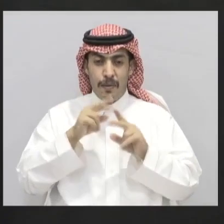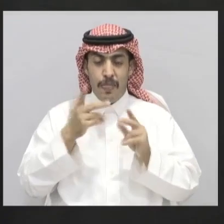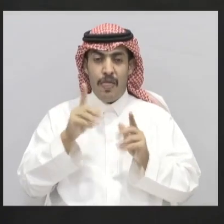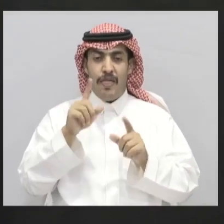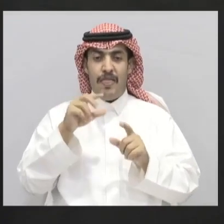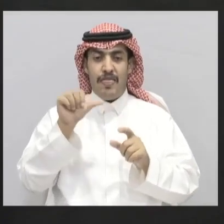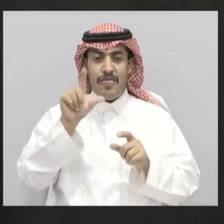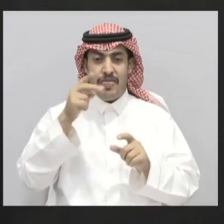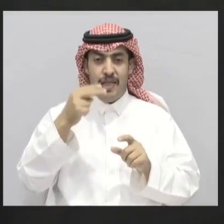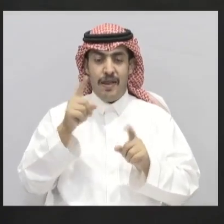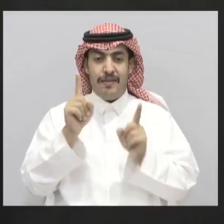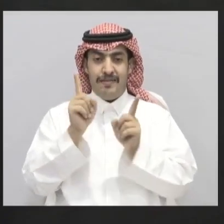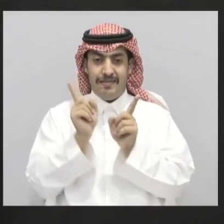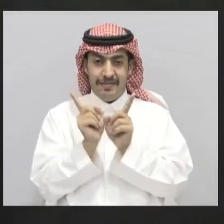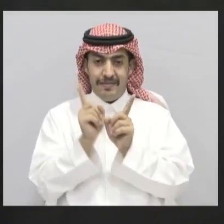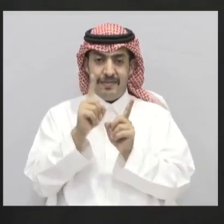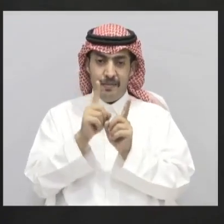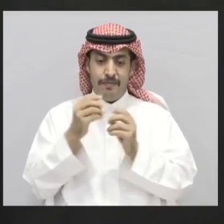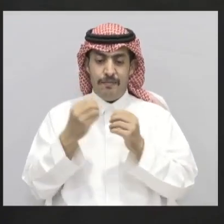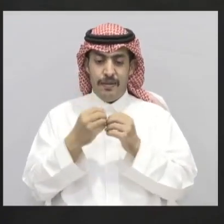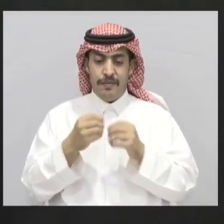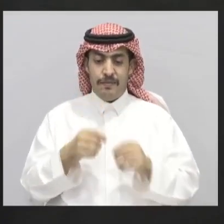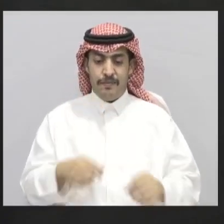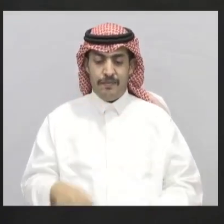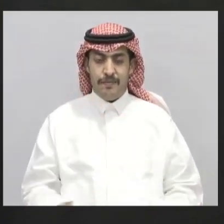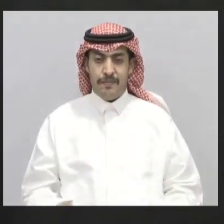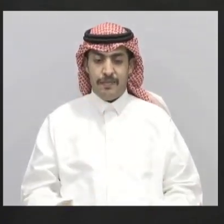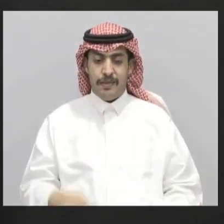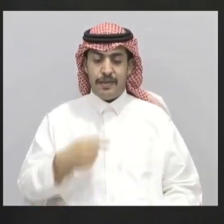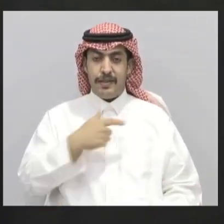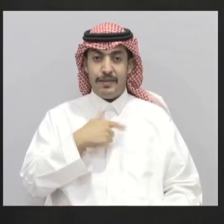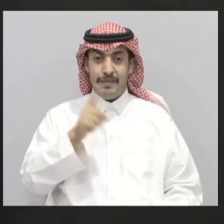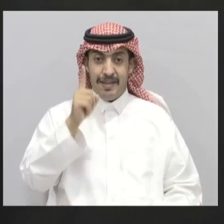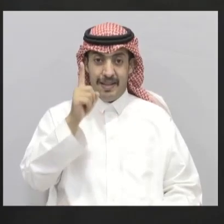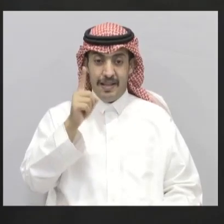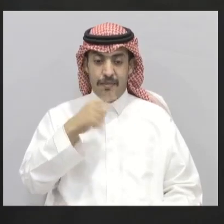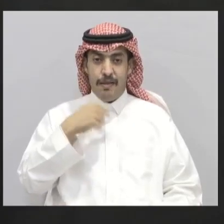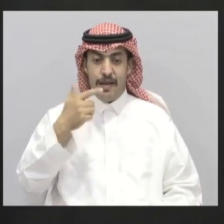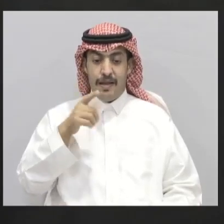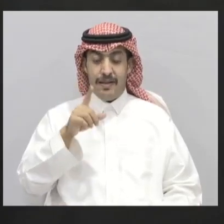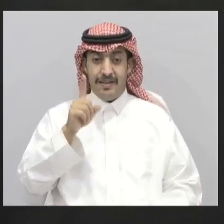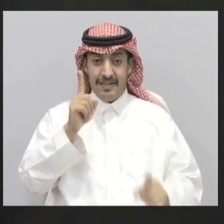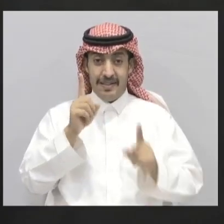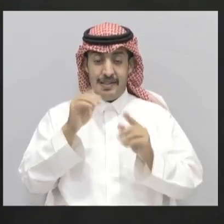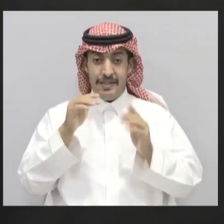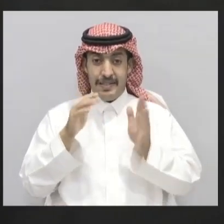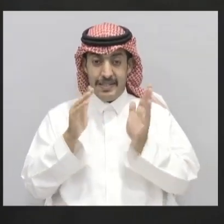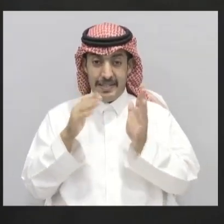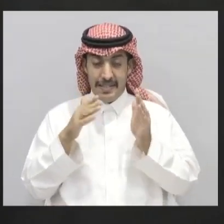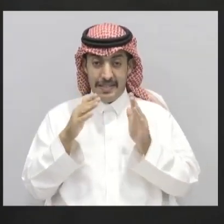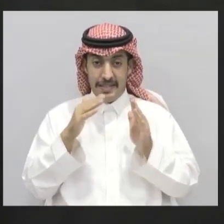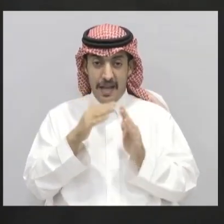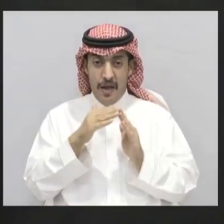ضلعان يشتركان في راس وهذا الراس يسمى راس الزاويه اليس كذلك